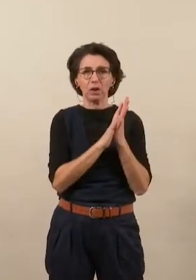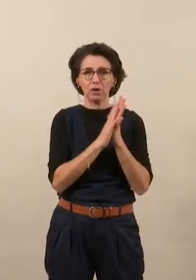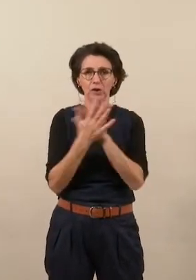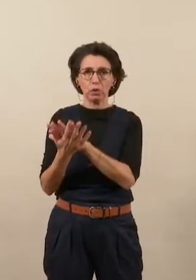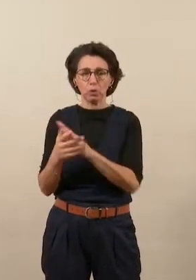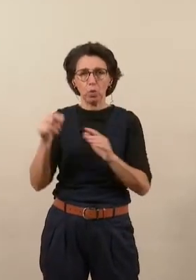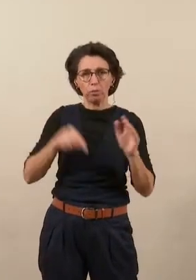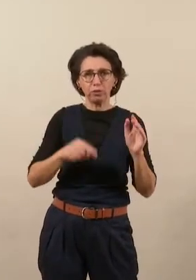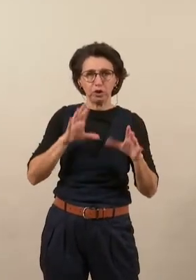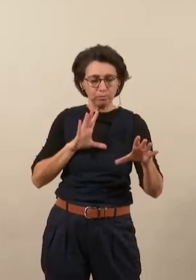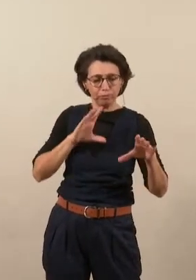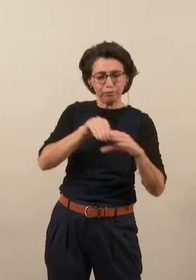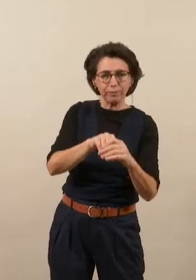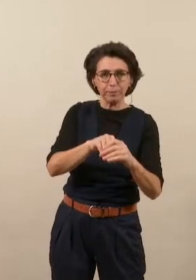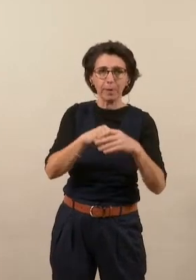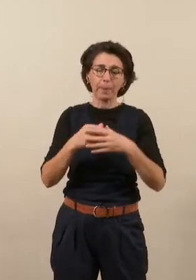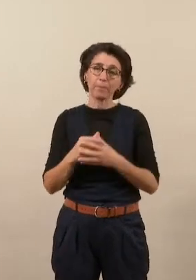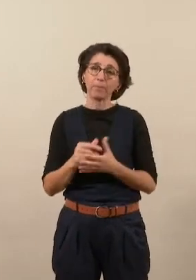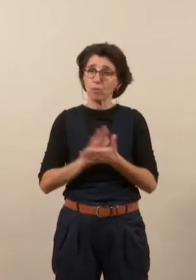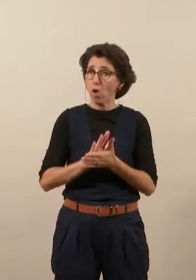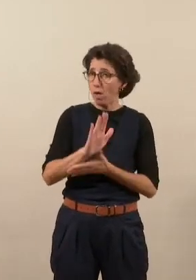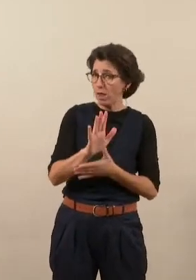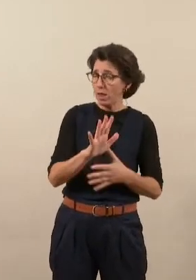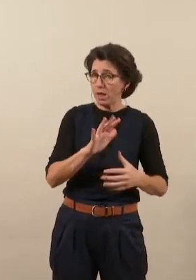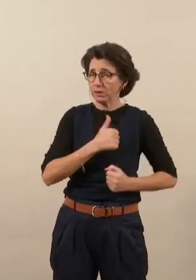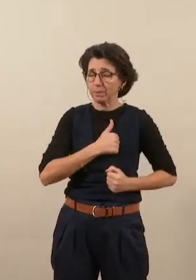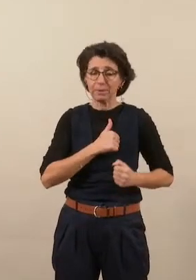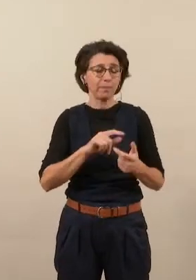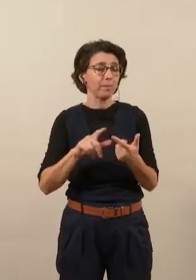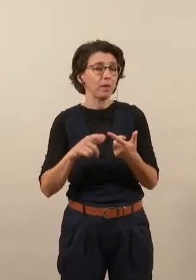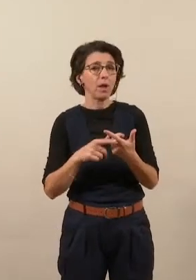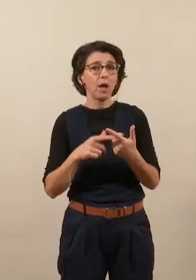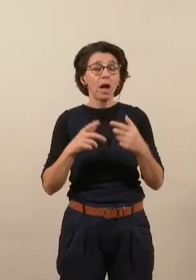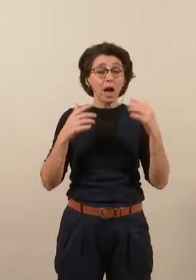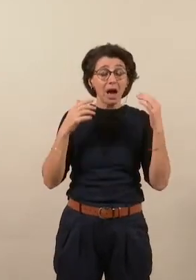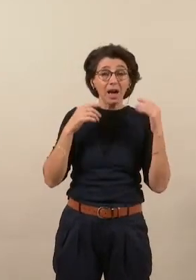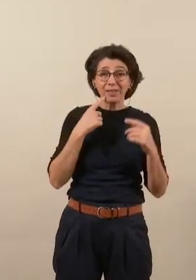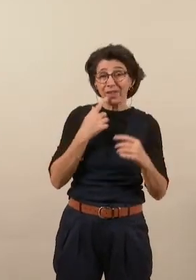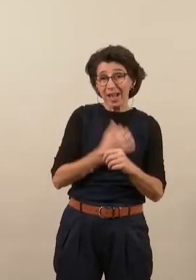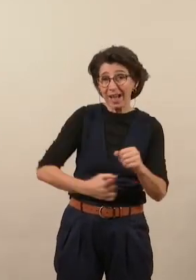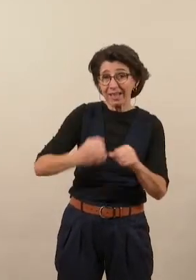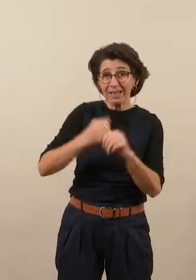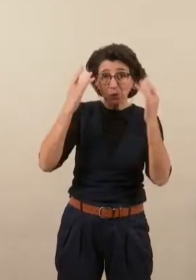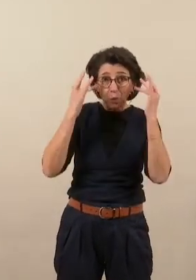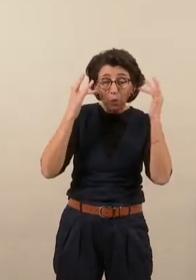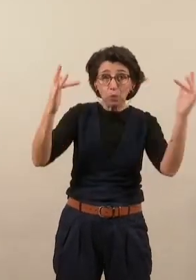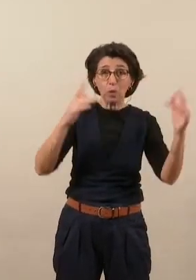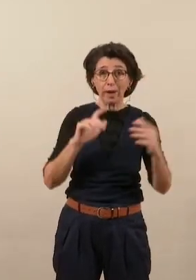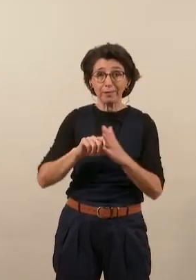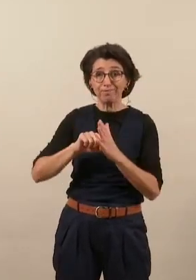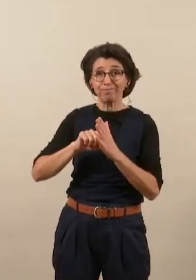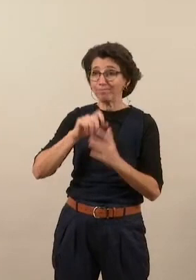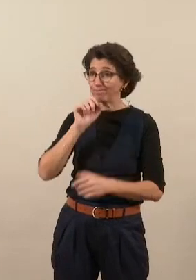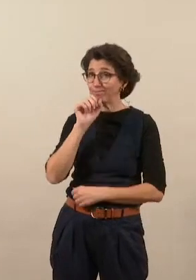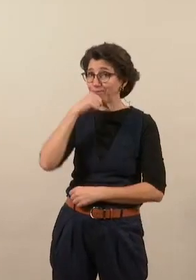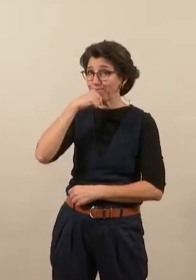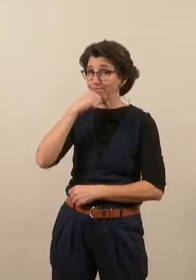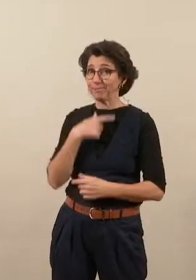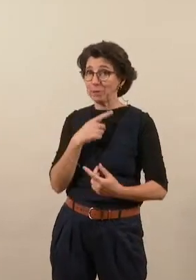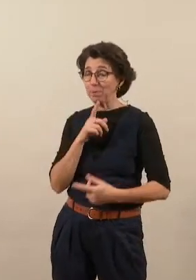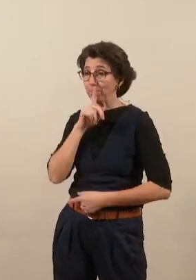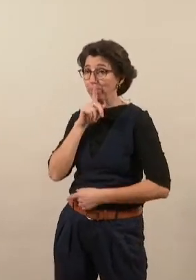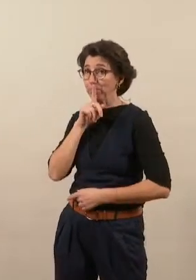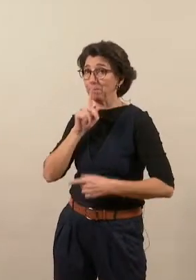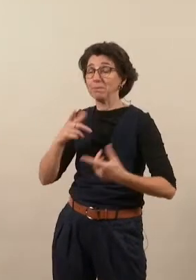La création culturelle, bridée, muselée par votre idéologie. Je vous rappelle que pour